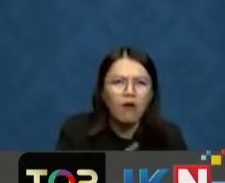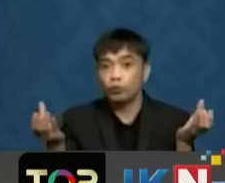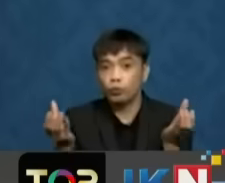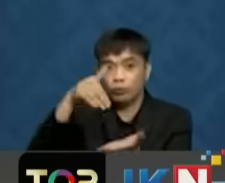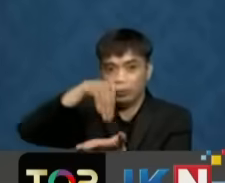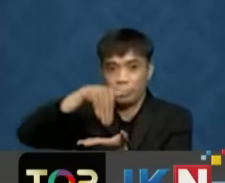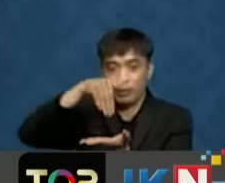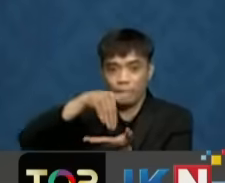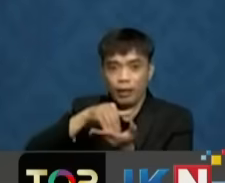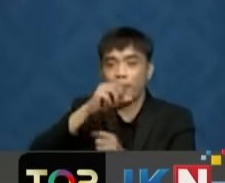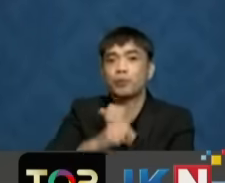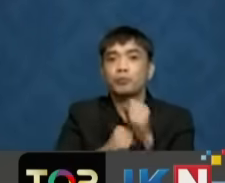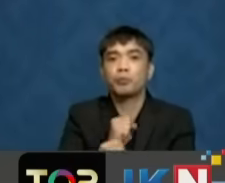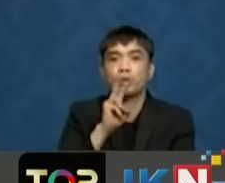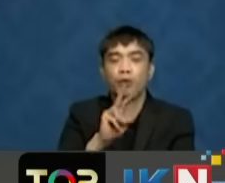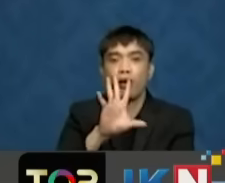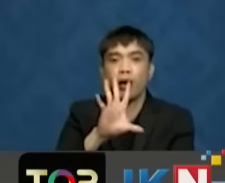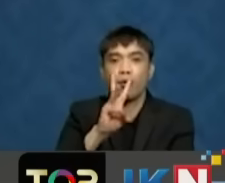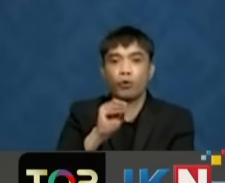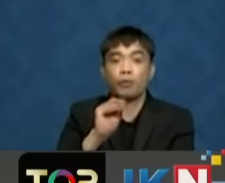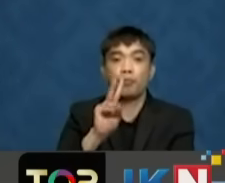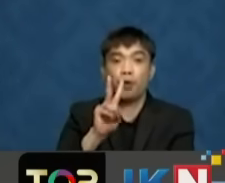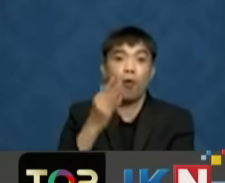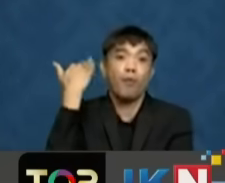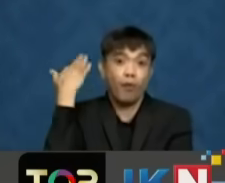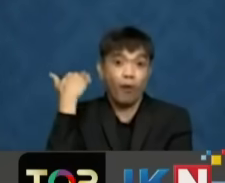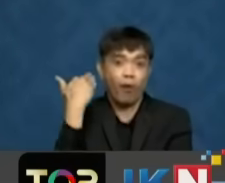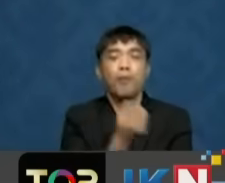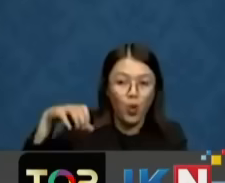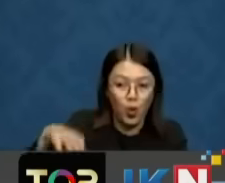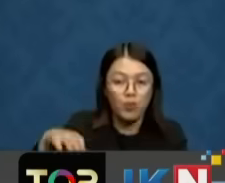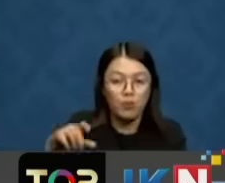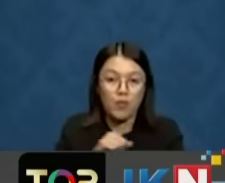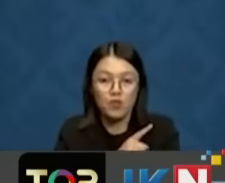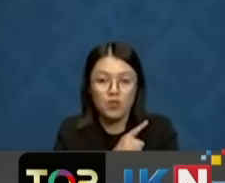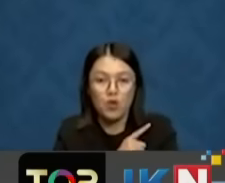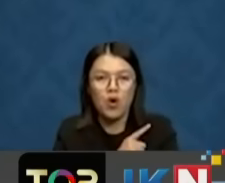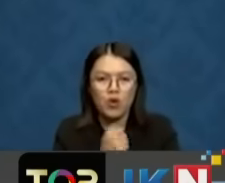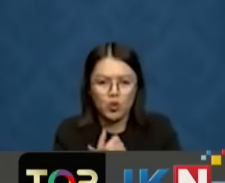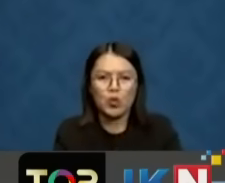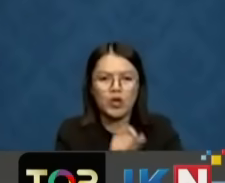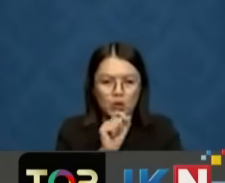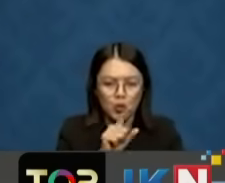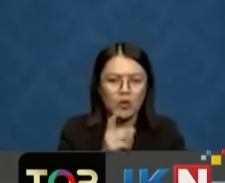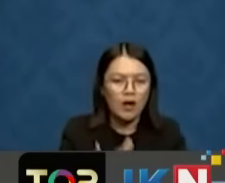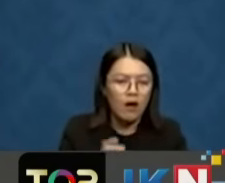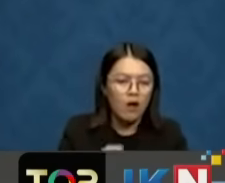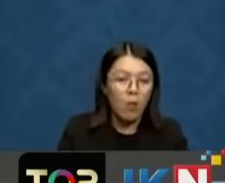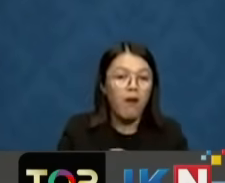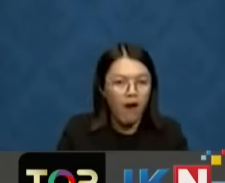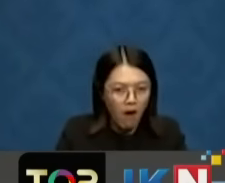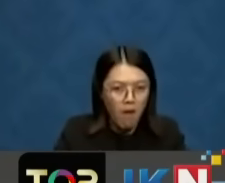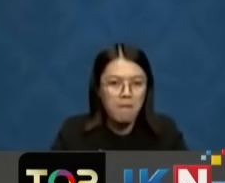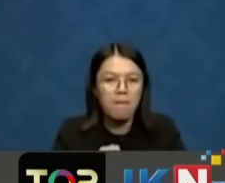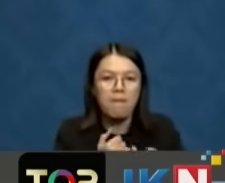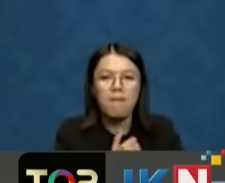างๆและจะมีการขึ้นภาษีจากภาครัฐการผลิตการจ้างงานจะได้รับผลกระทบเป็นวงกว้างหวังว่าจ